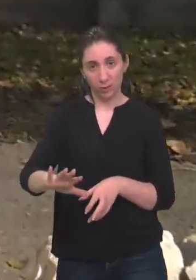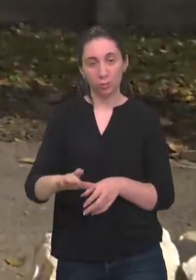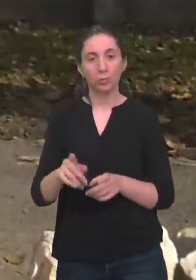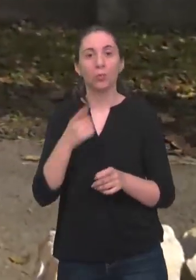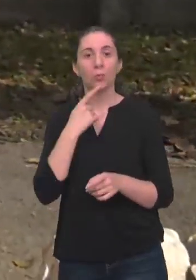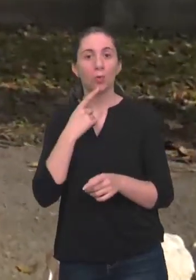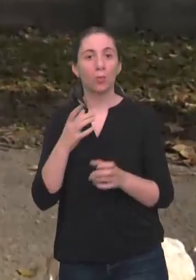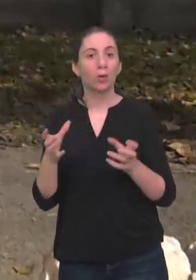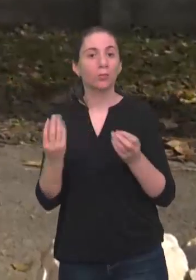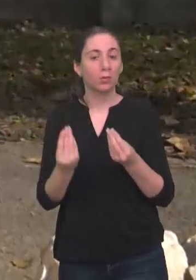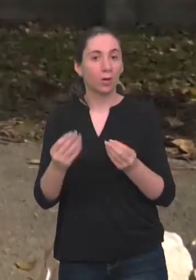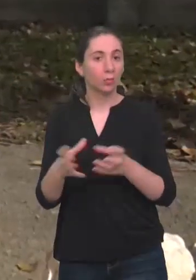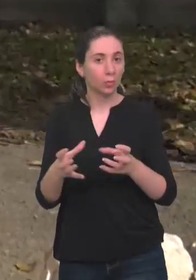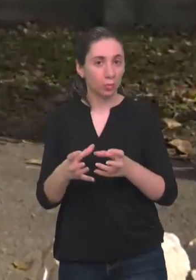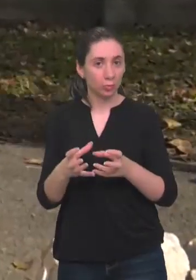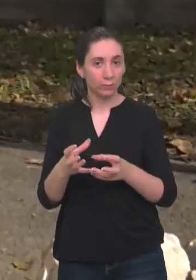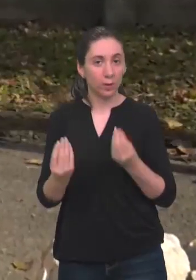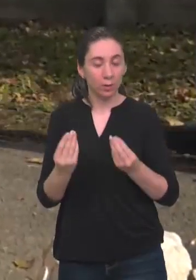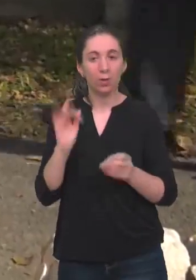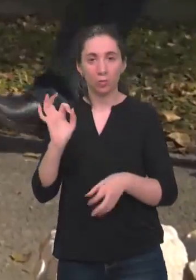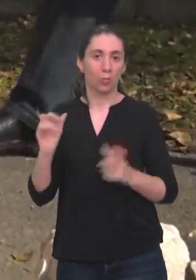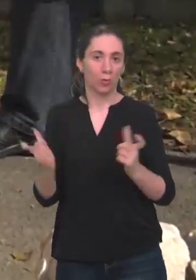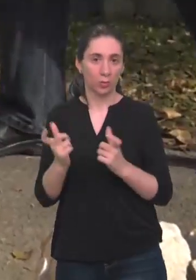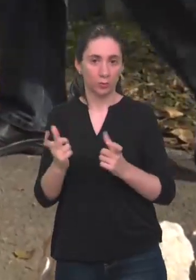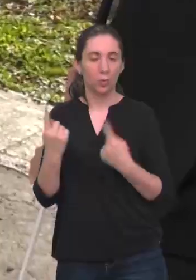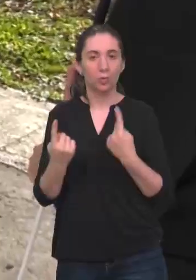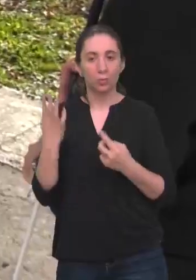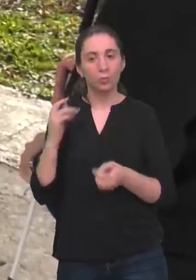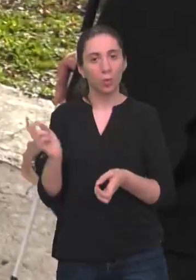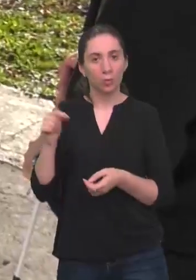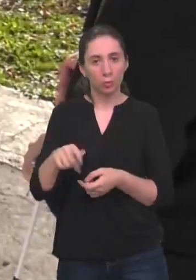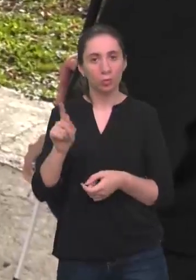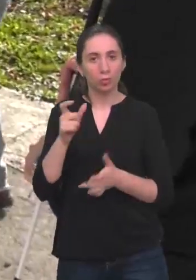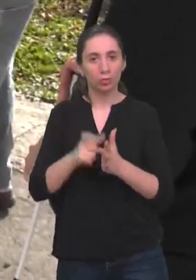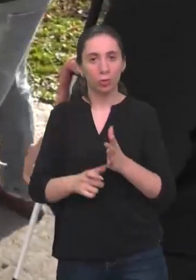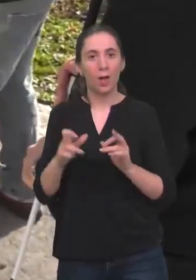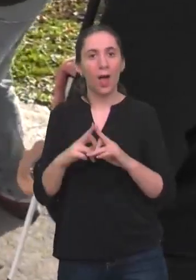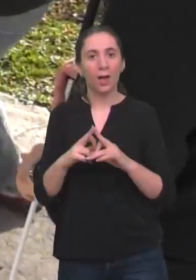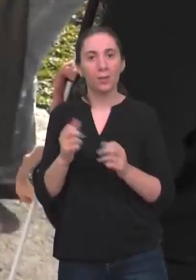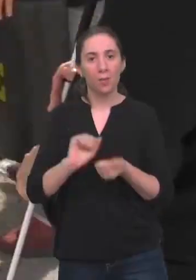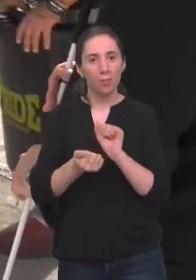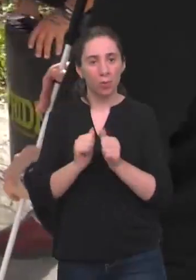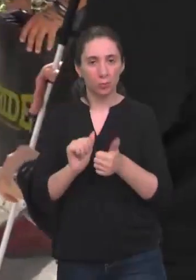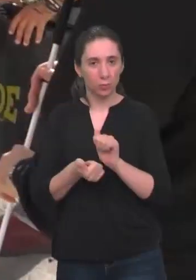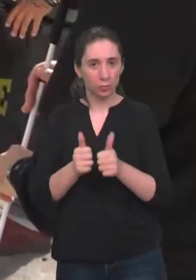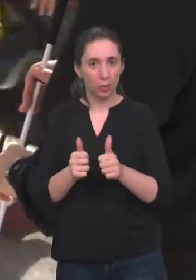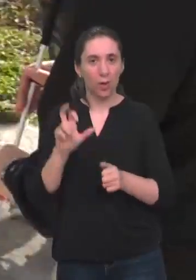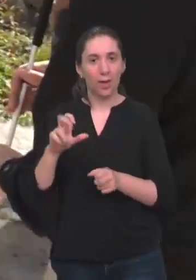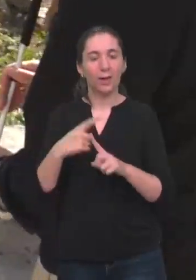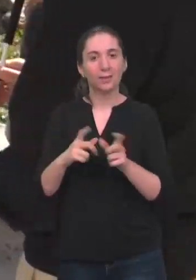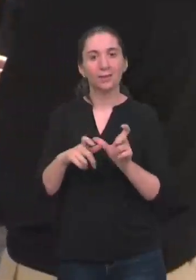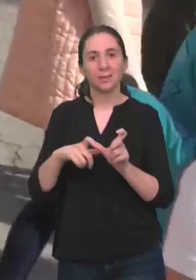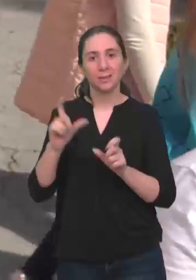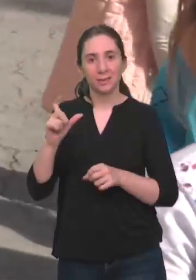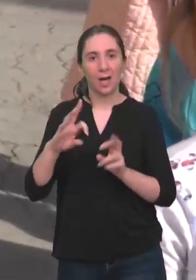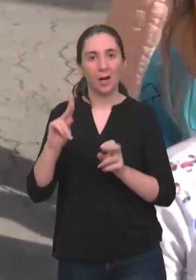igrati društvene igre i dobro se zabaviti. Događaju su se pridružili i članovi Akademije borilačkih sportova Excalibur, koji